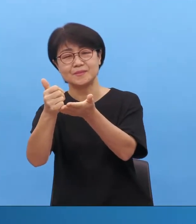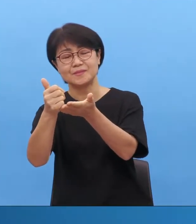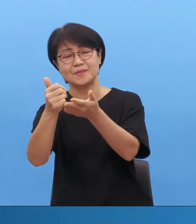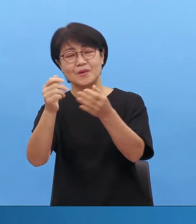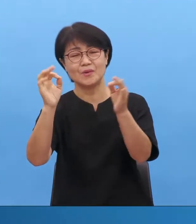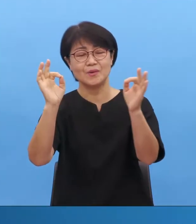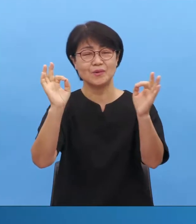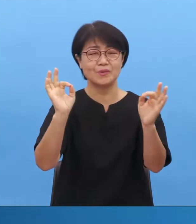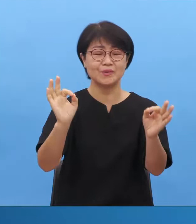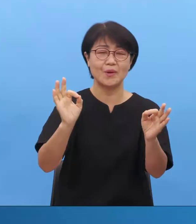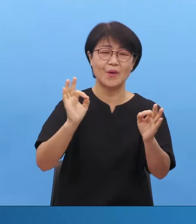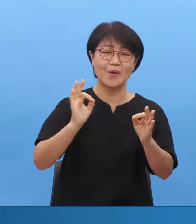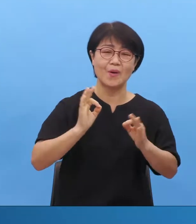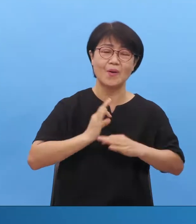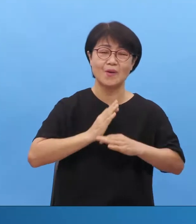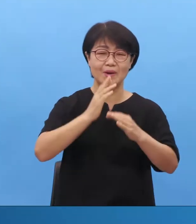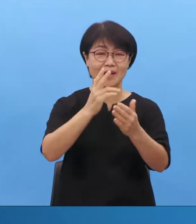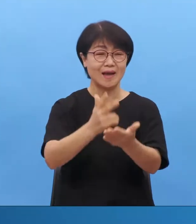오